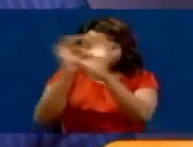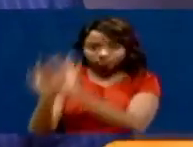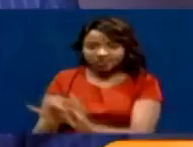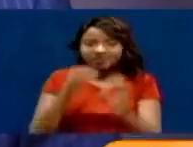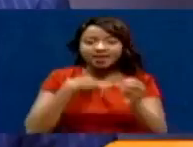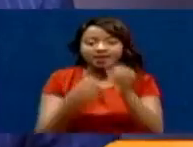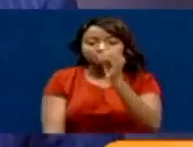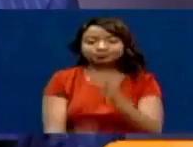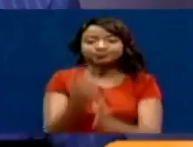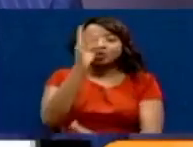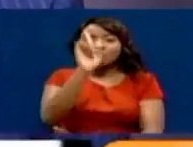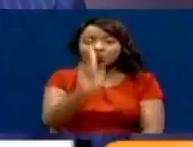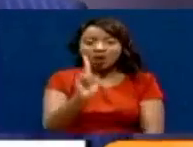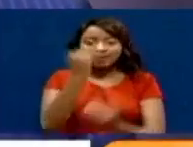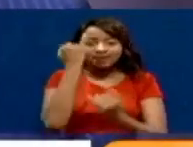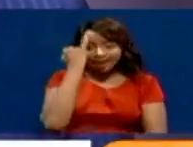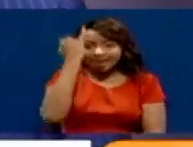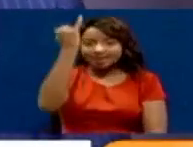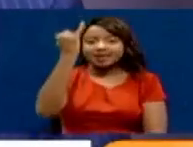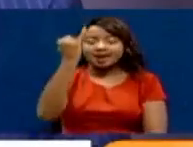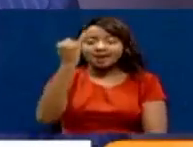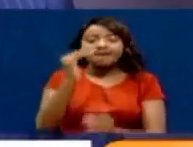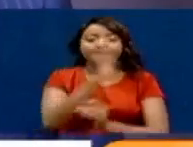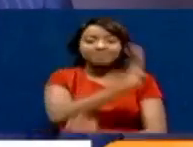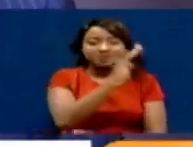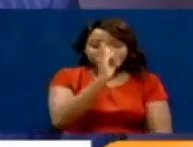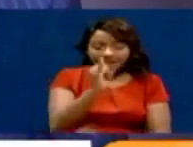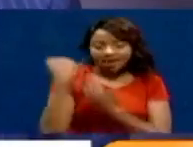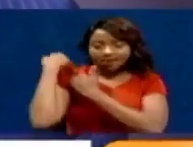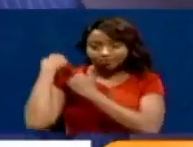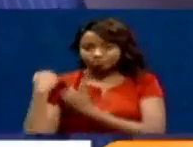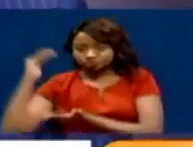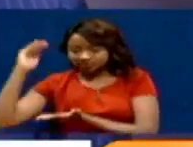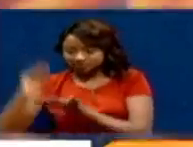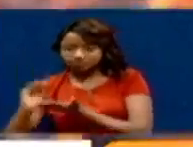mmoja. BBI punguza mzigo. Punguza